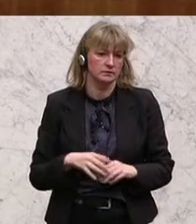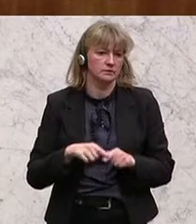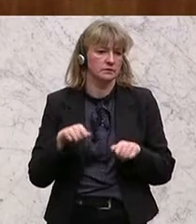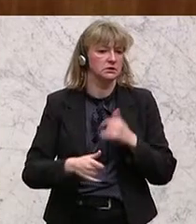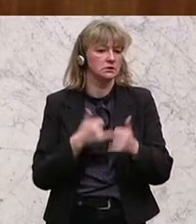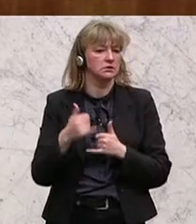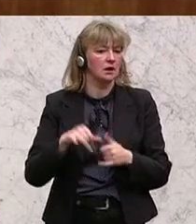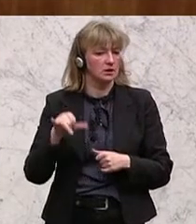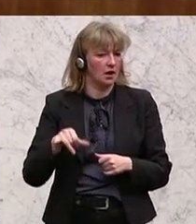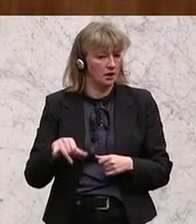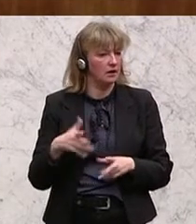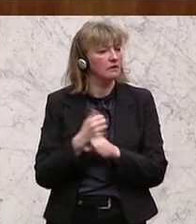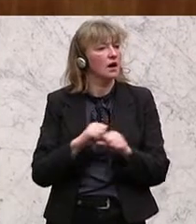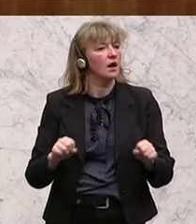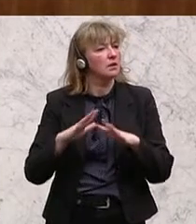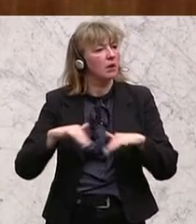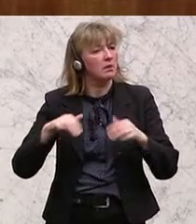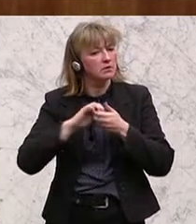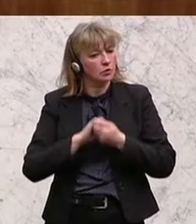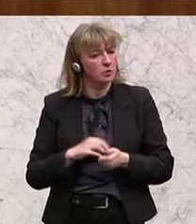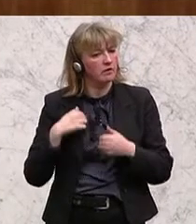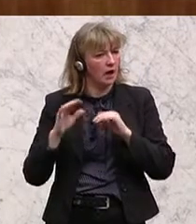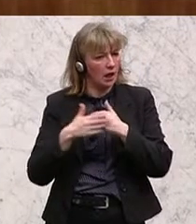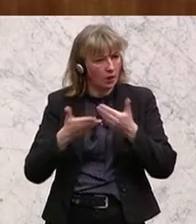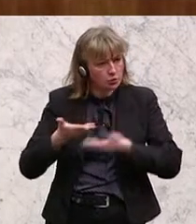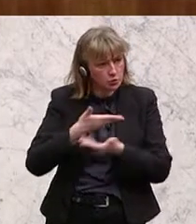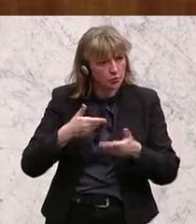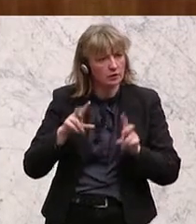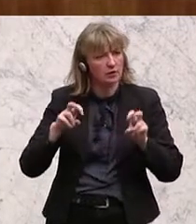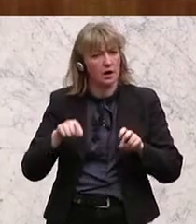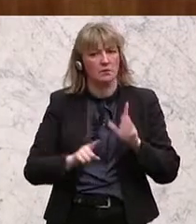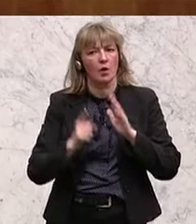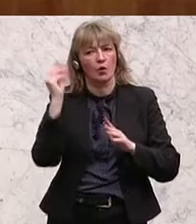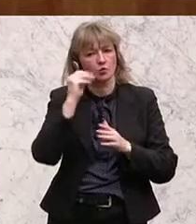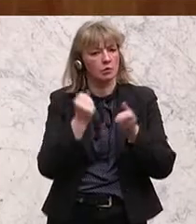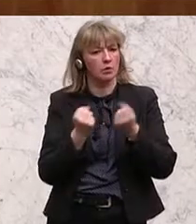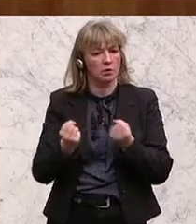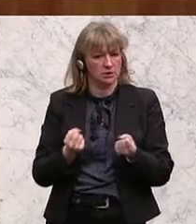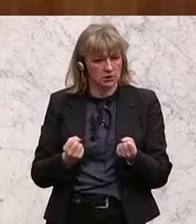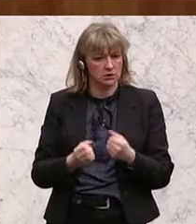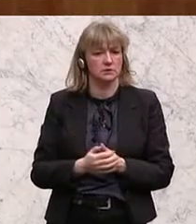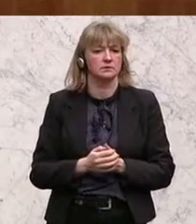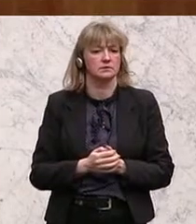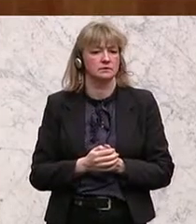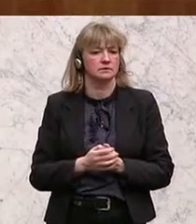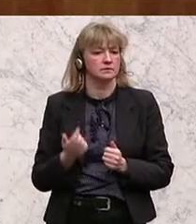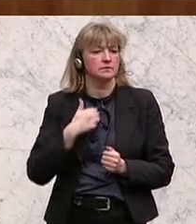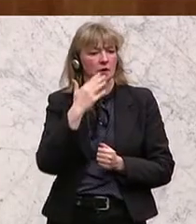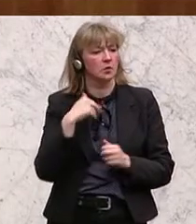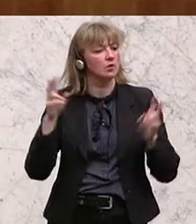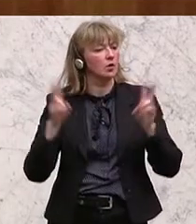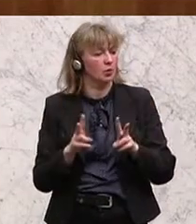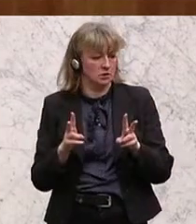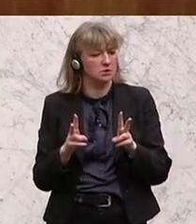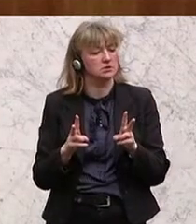Jänner dieses Jahres der Freiheitliche Parlamentsclub eine Klausur gehabt zu den Themen Hochschulpolitik. Und ich möchte hier ganz kurz auf